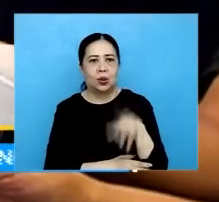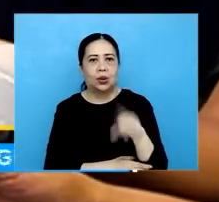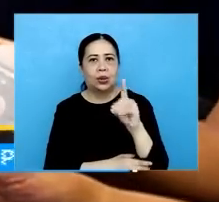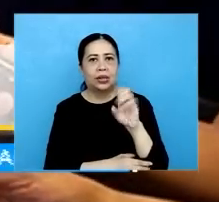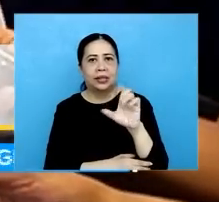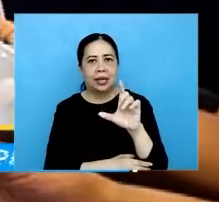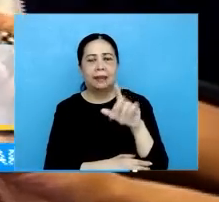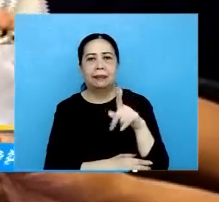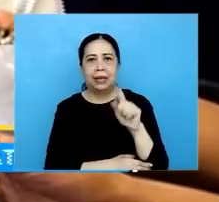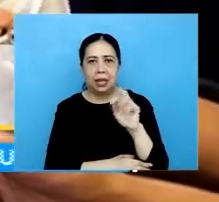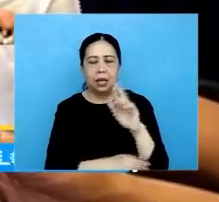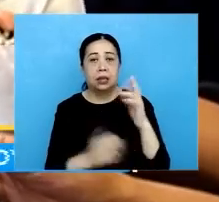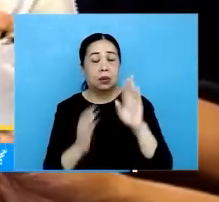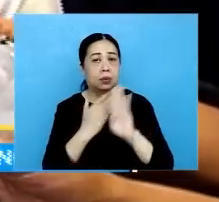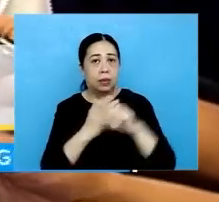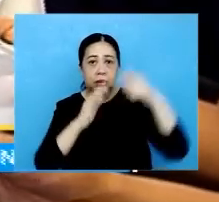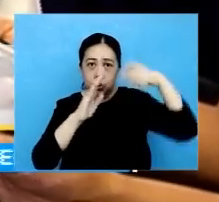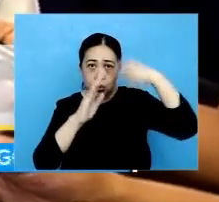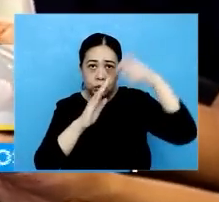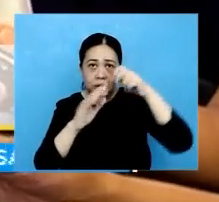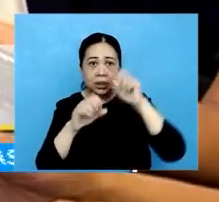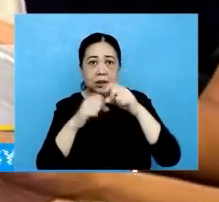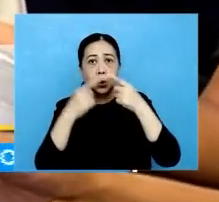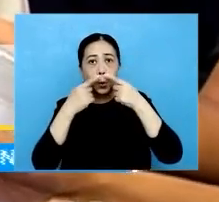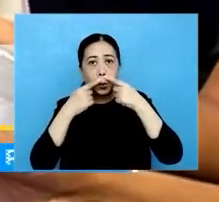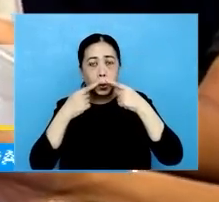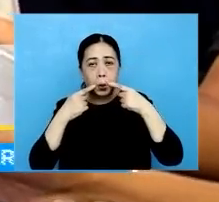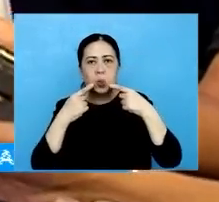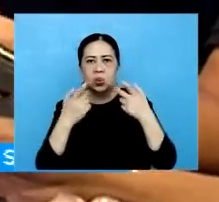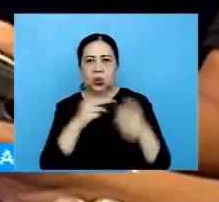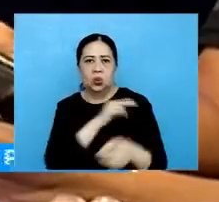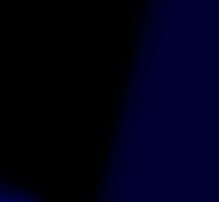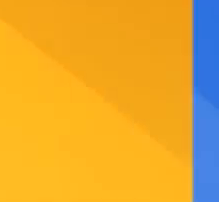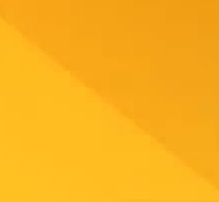sa pag-shooting. Kaya po siya pinahaba.